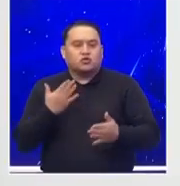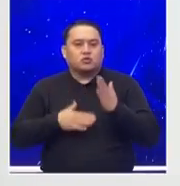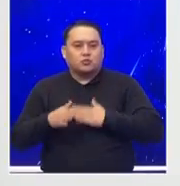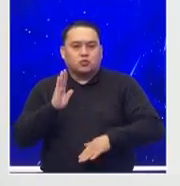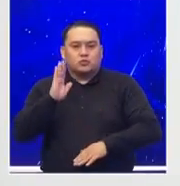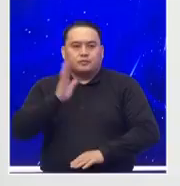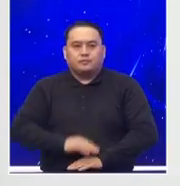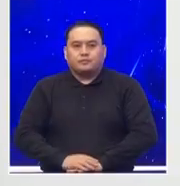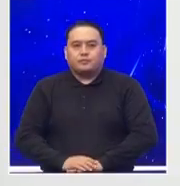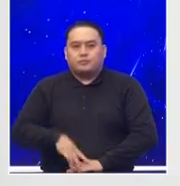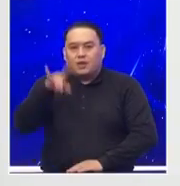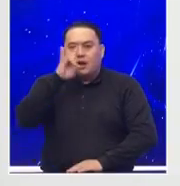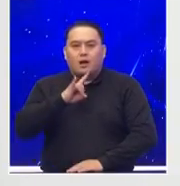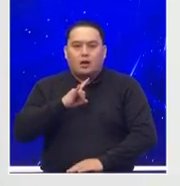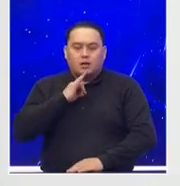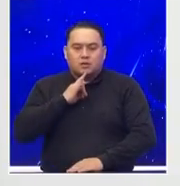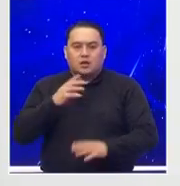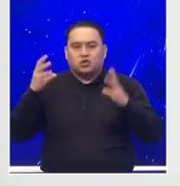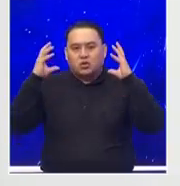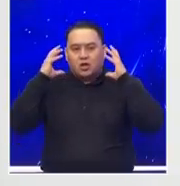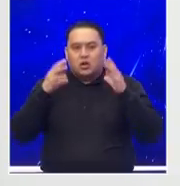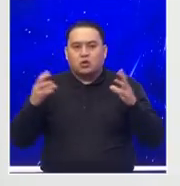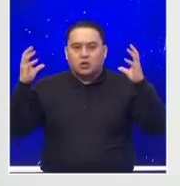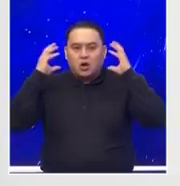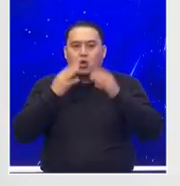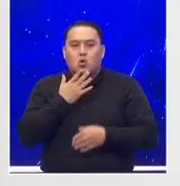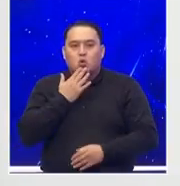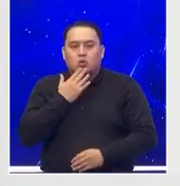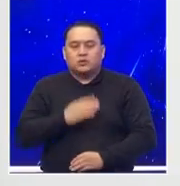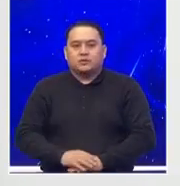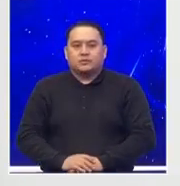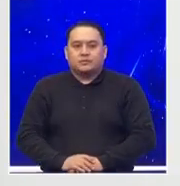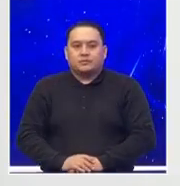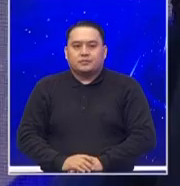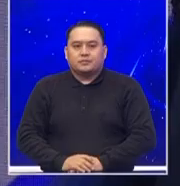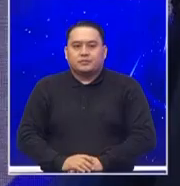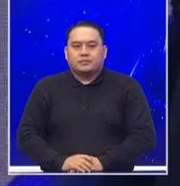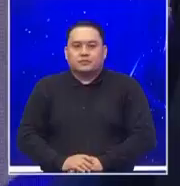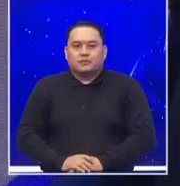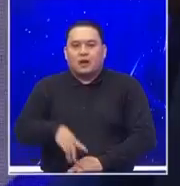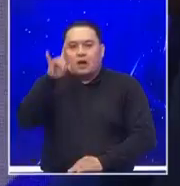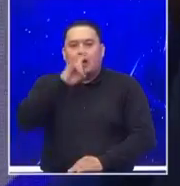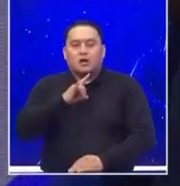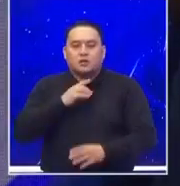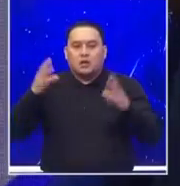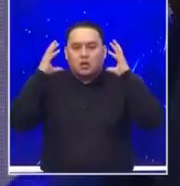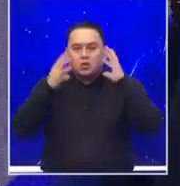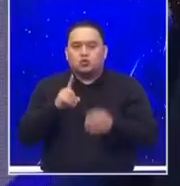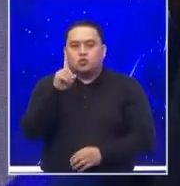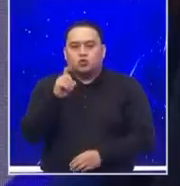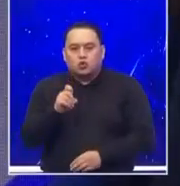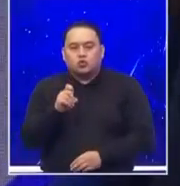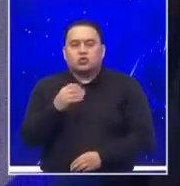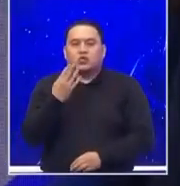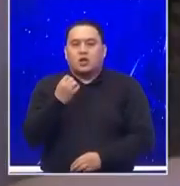болсын. Қазақ радиосы мен Шалқар радиосы – ұлттың үн жариясы. Қазақ радиосының 100 Шалқар